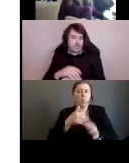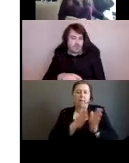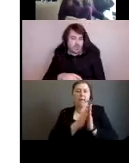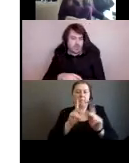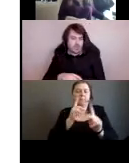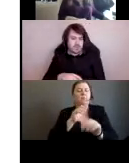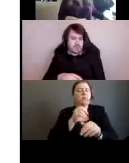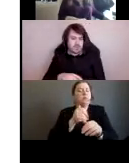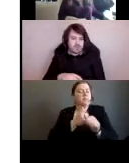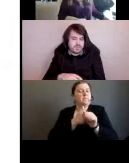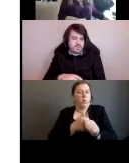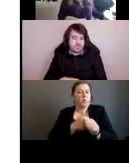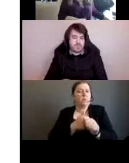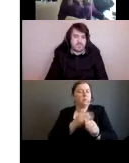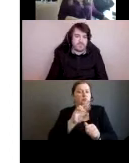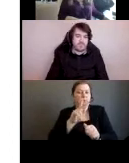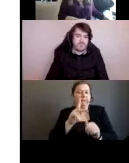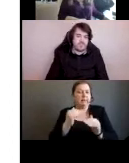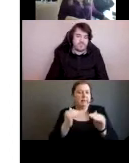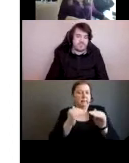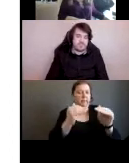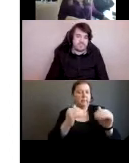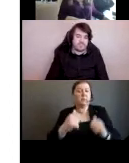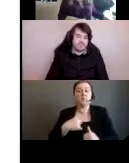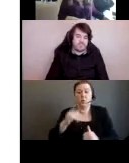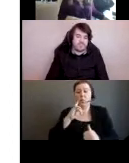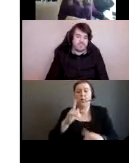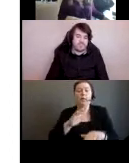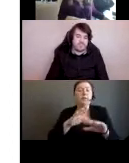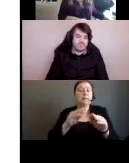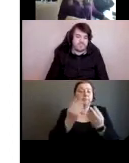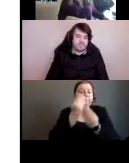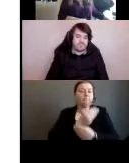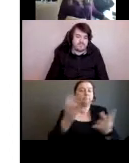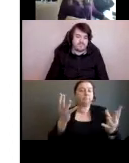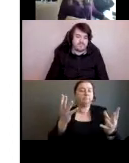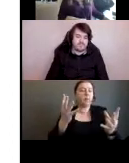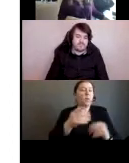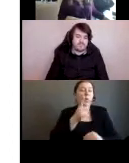on va demander aux gens finalement de prendre en réservation en fonction du risque.